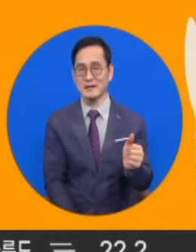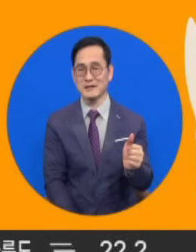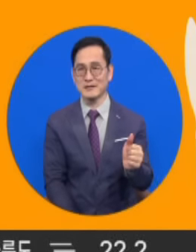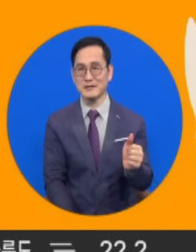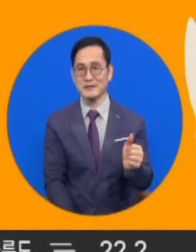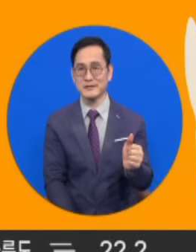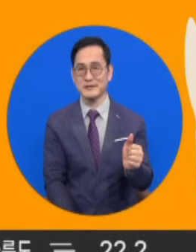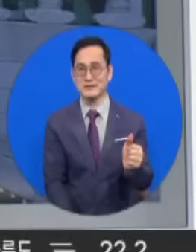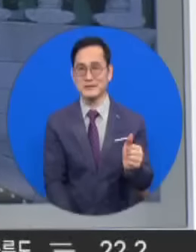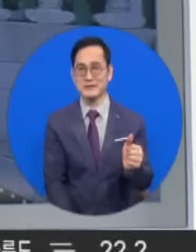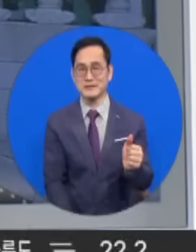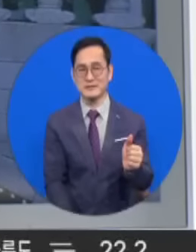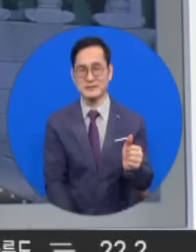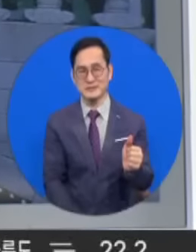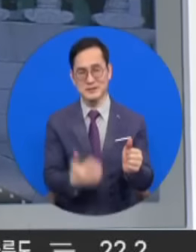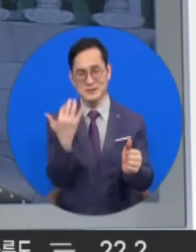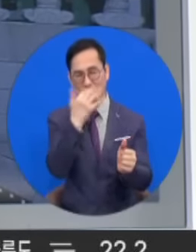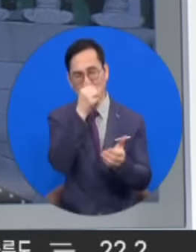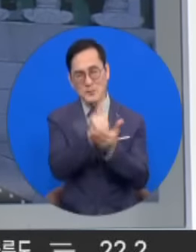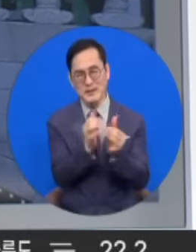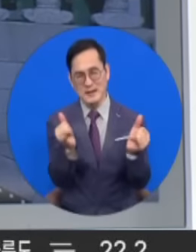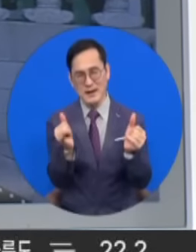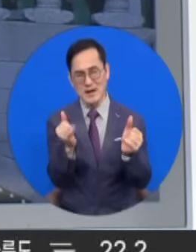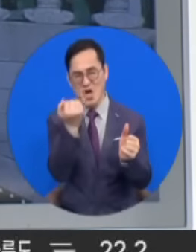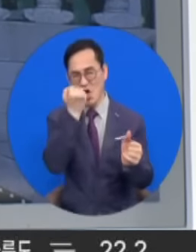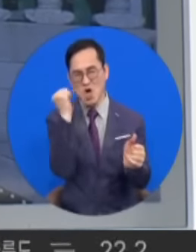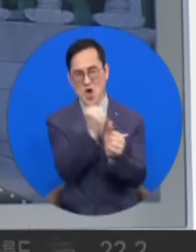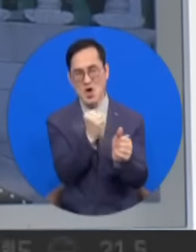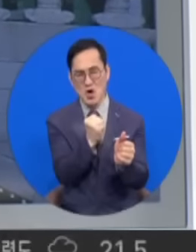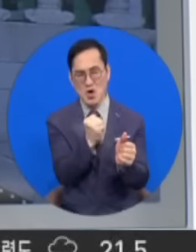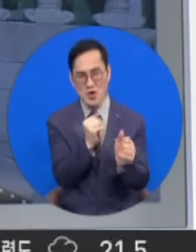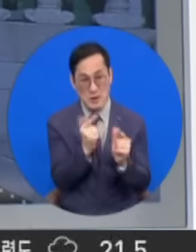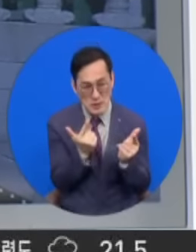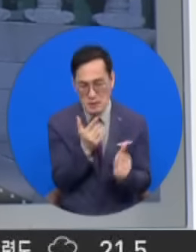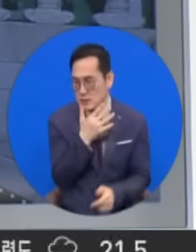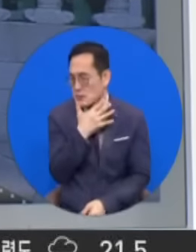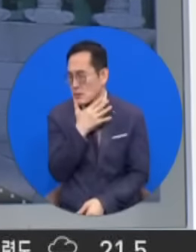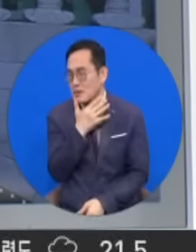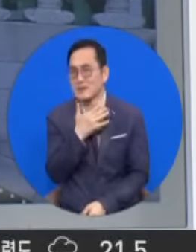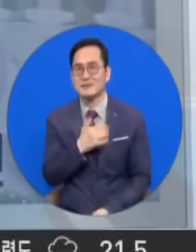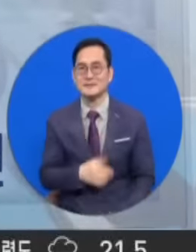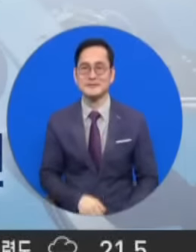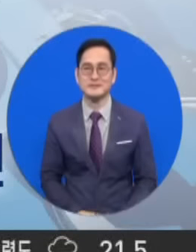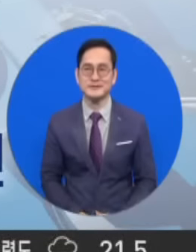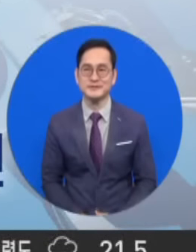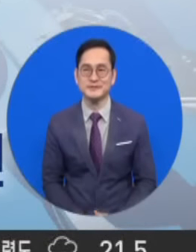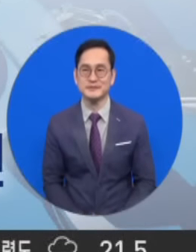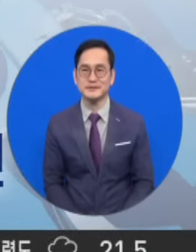이른바 성범죄자로 몰았다라는 주장이 나왔습니다. 함께 보시죠.